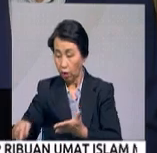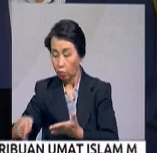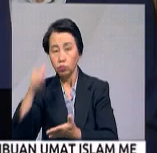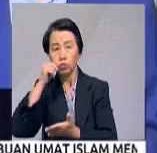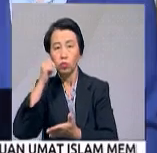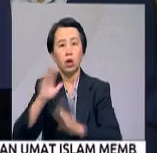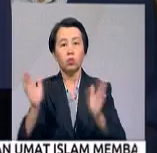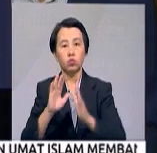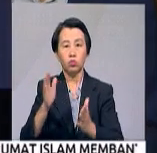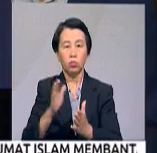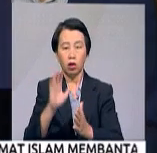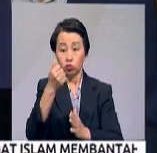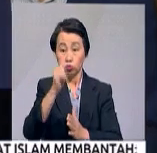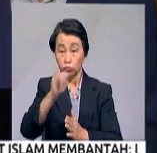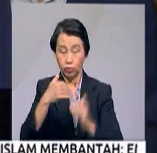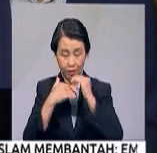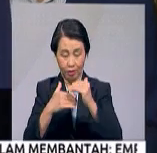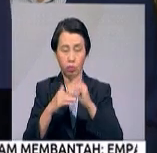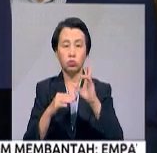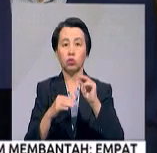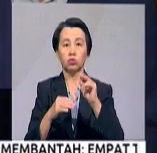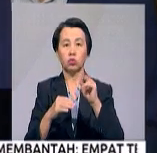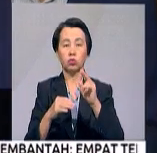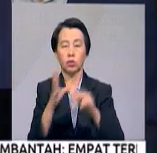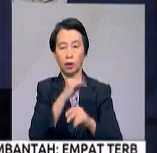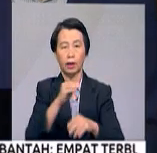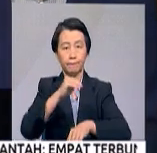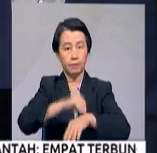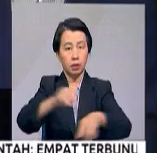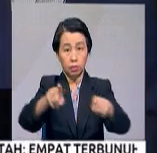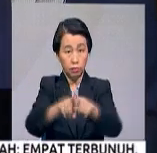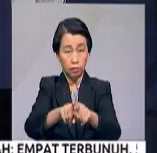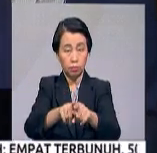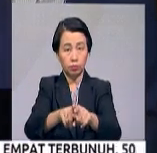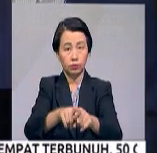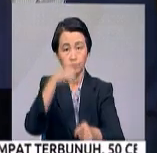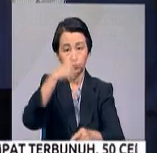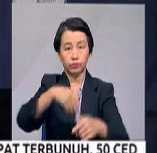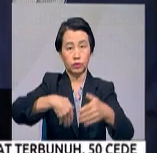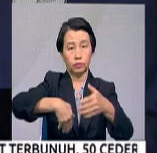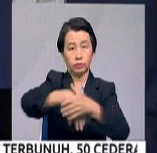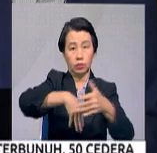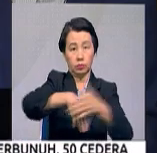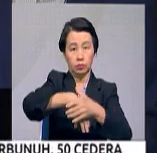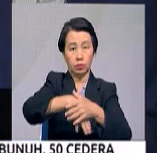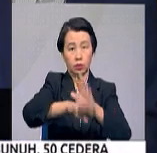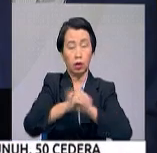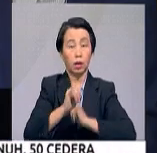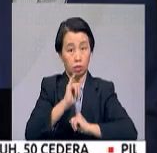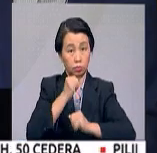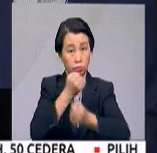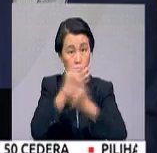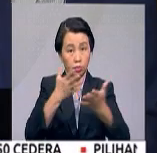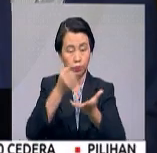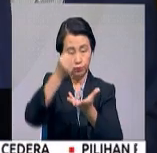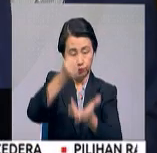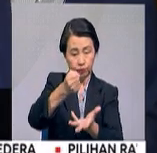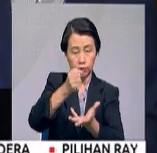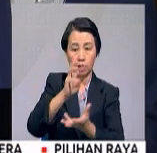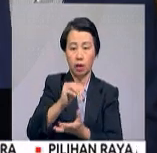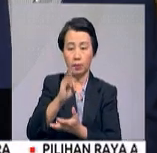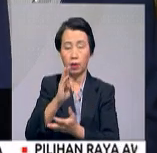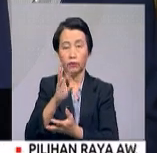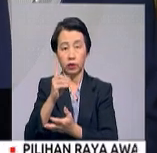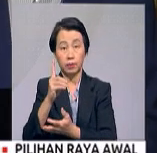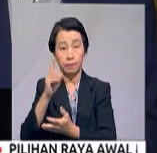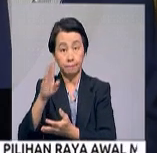saja terhad kepada 10 juta tersebut. Dan pada masa yang sama, bagi bola sepak, saya dah maklumkan dana NFDP itu